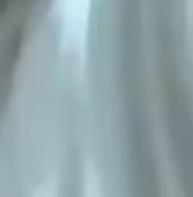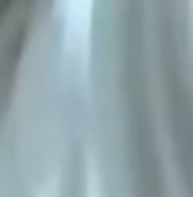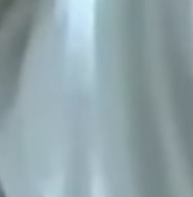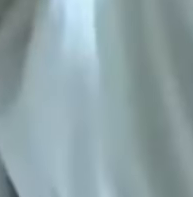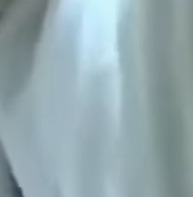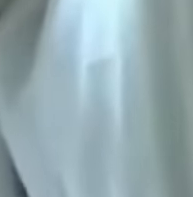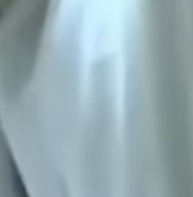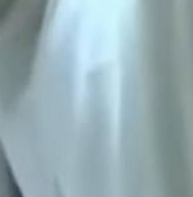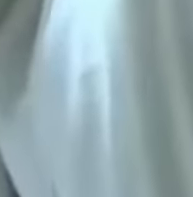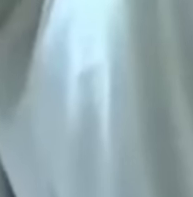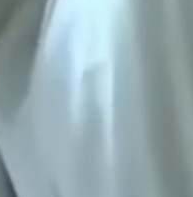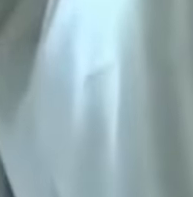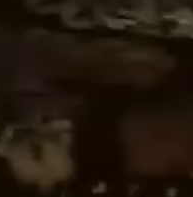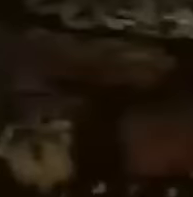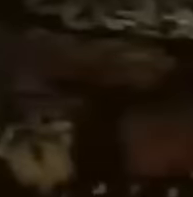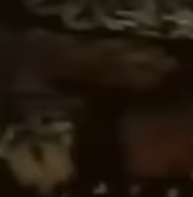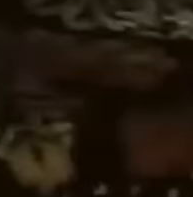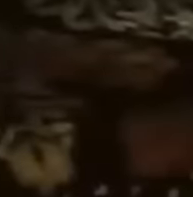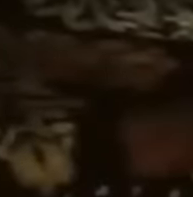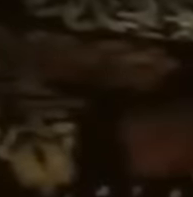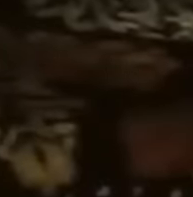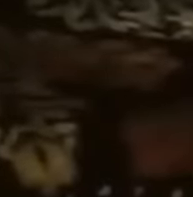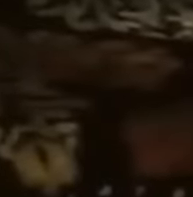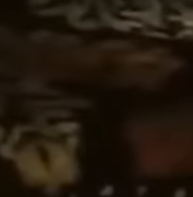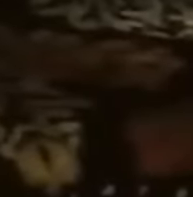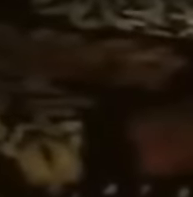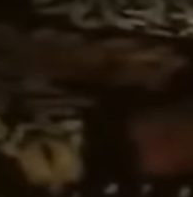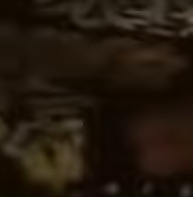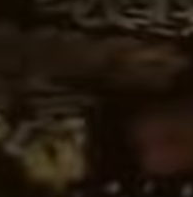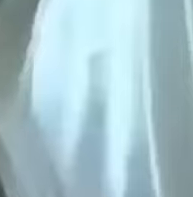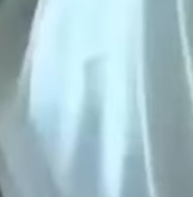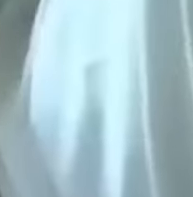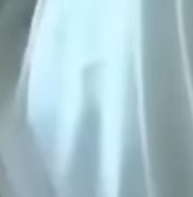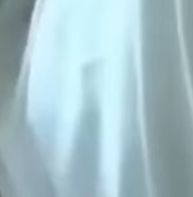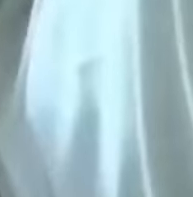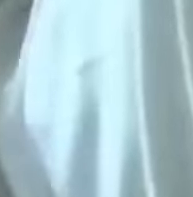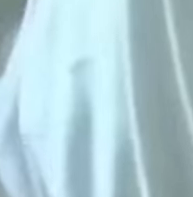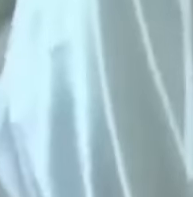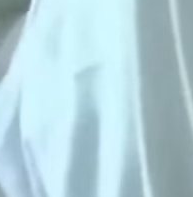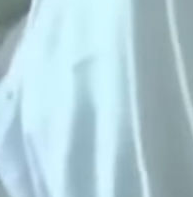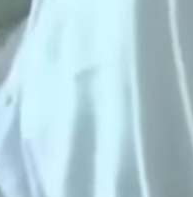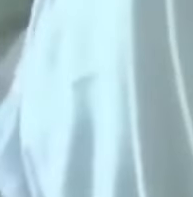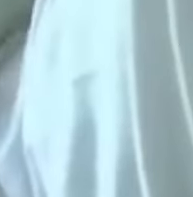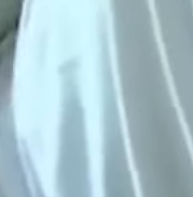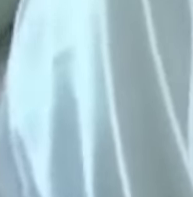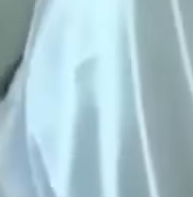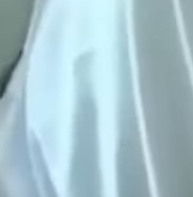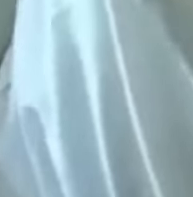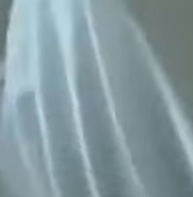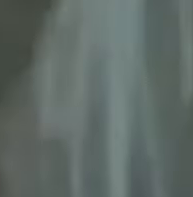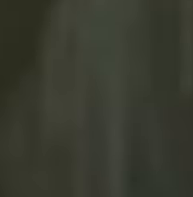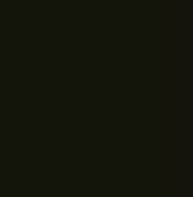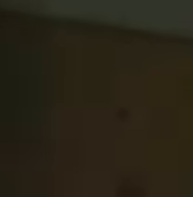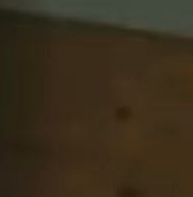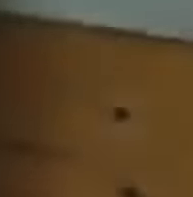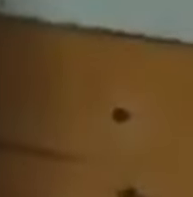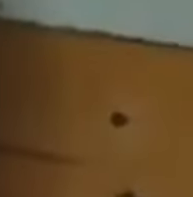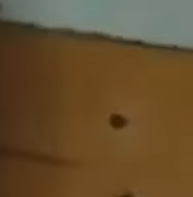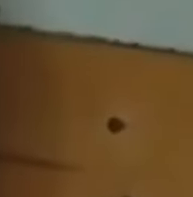Sudah musimnya pencoblosan lagi, paling siapapun yang terpilih. Hidup saya mah begini-begini aja dari dulu